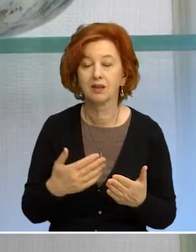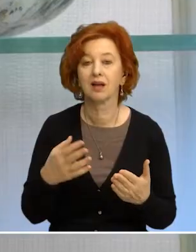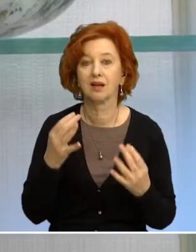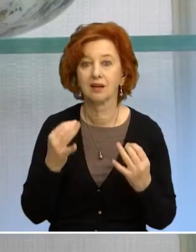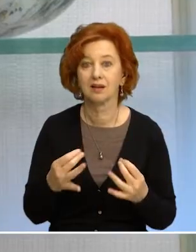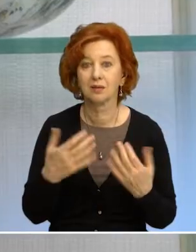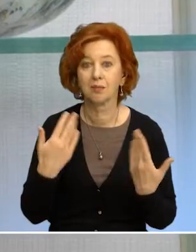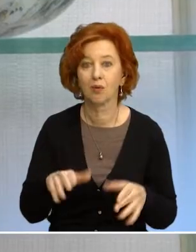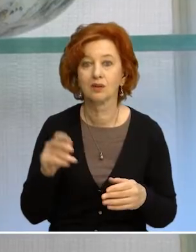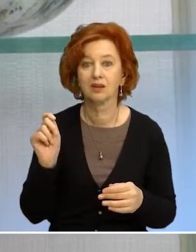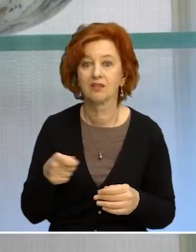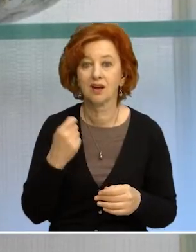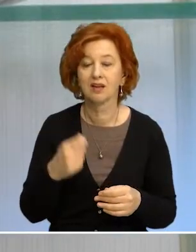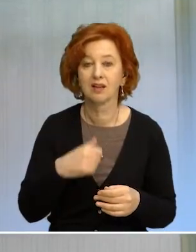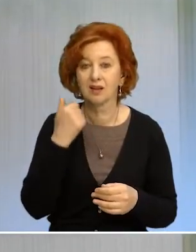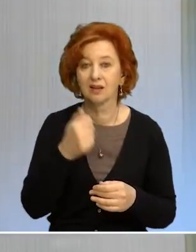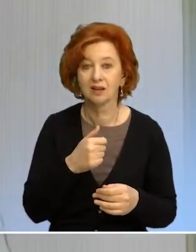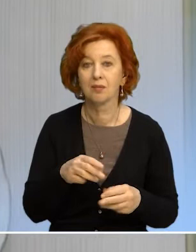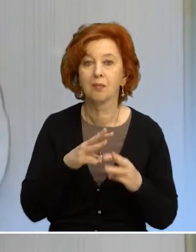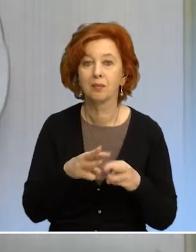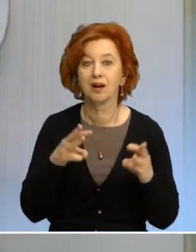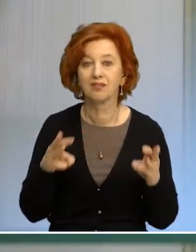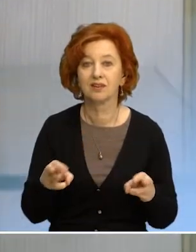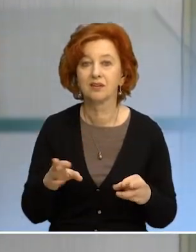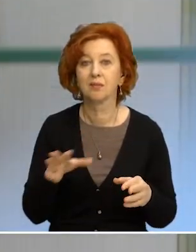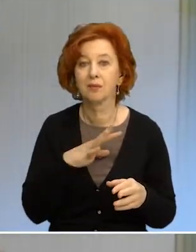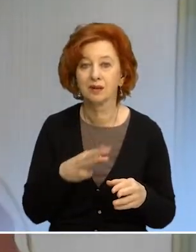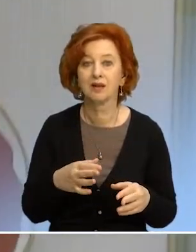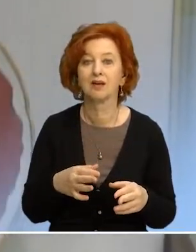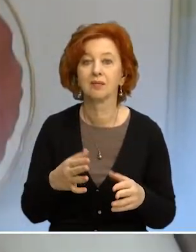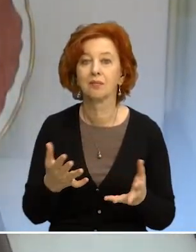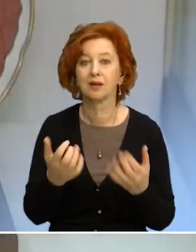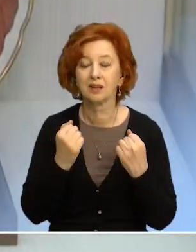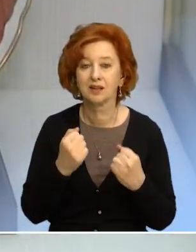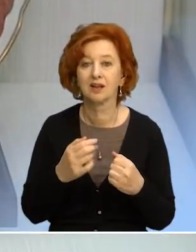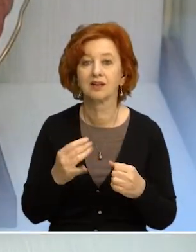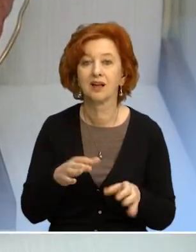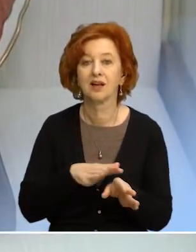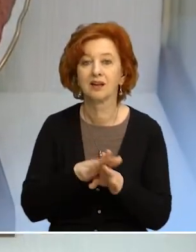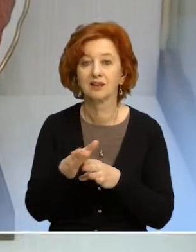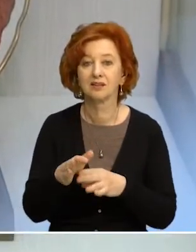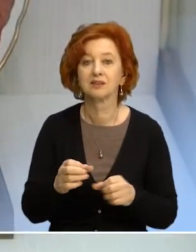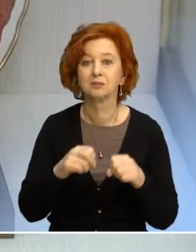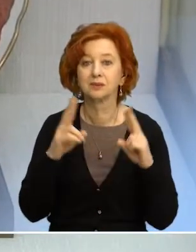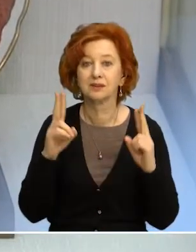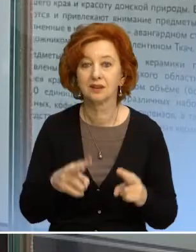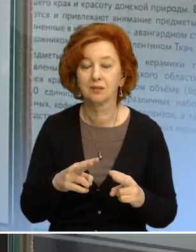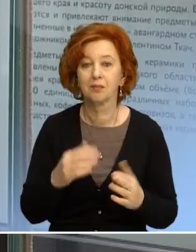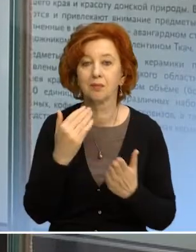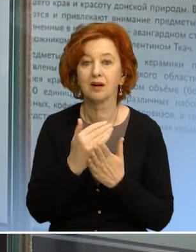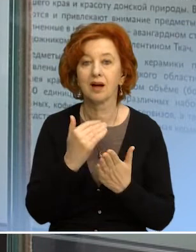и послевоенные годы советским правительством была принята и реализовывалась